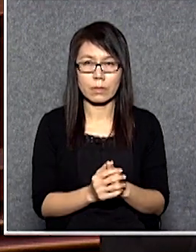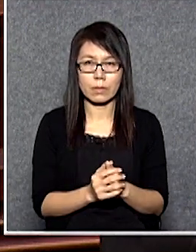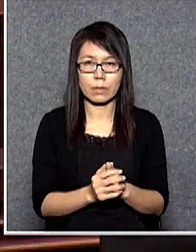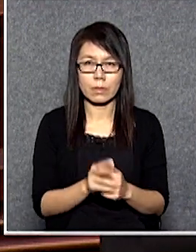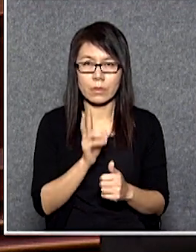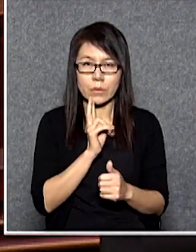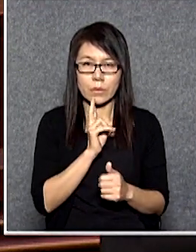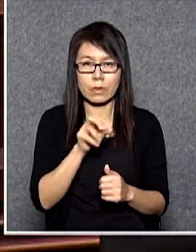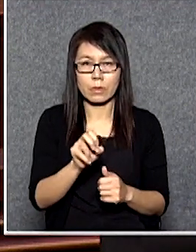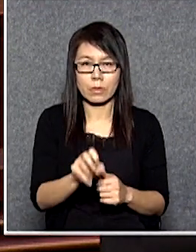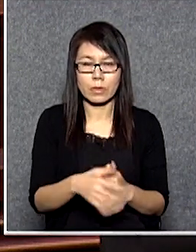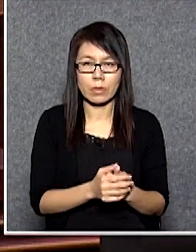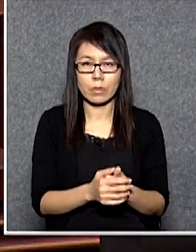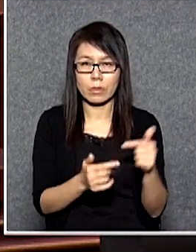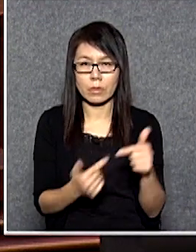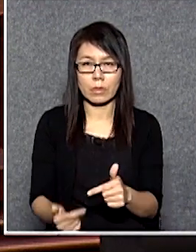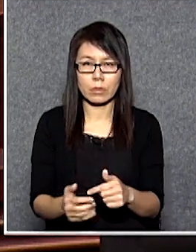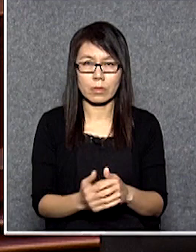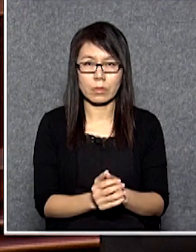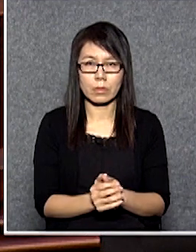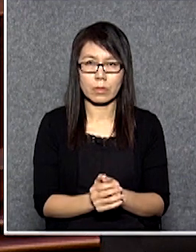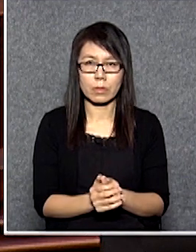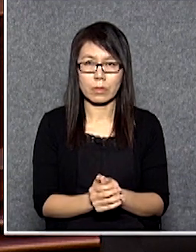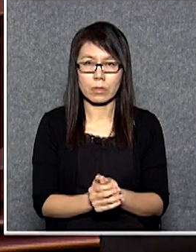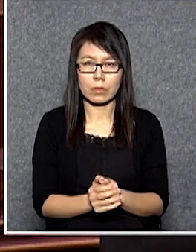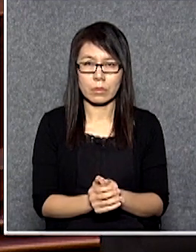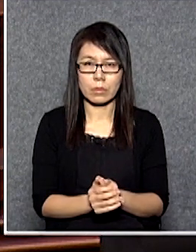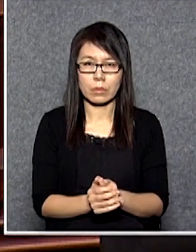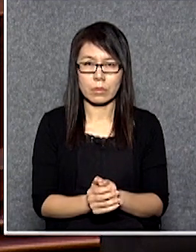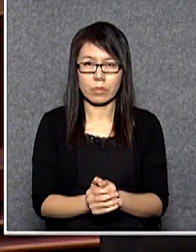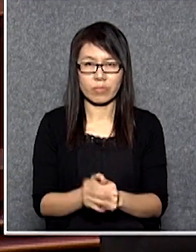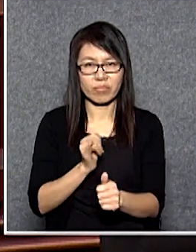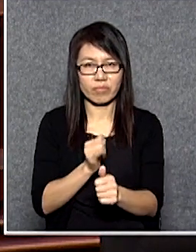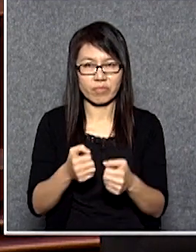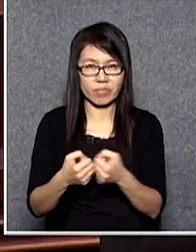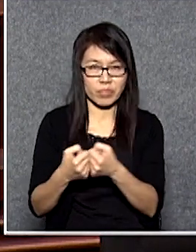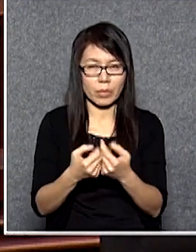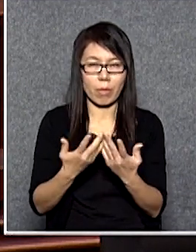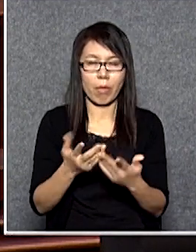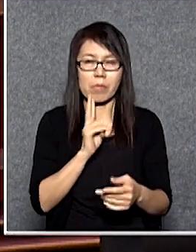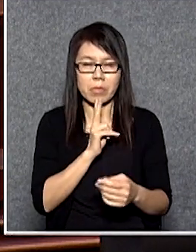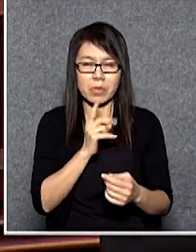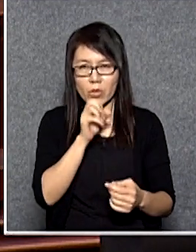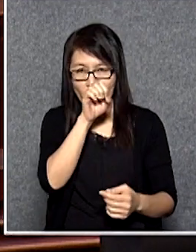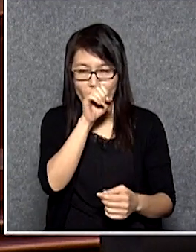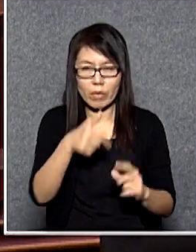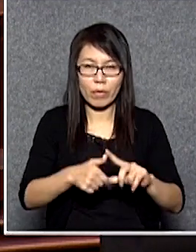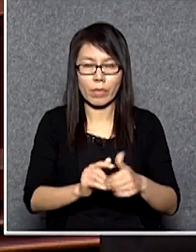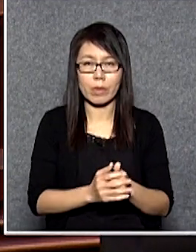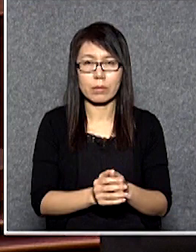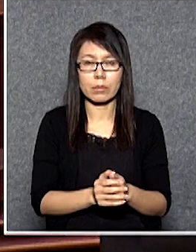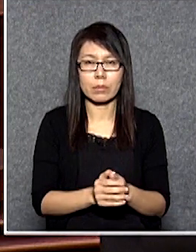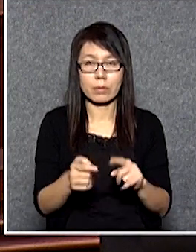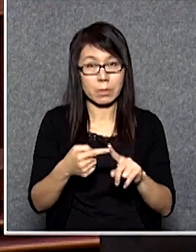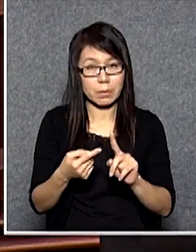乎係仍然係延續緊一種攻擊對抗嘅語言。一方面係